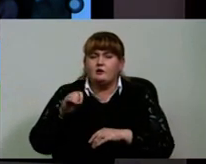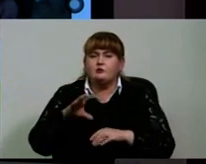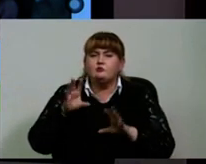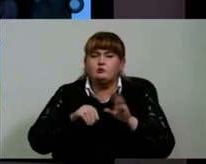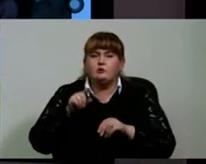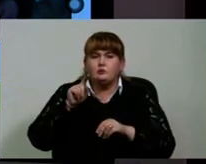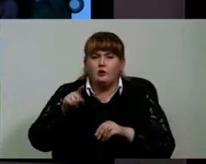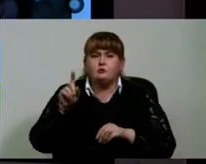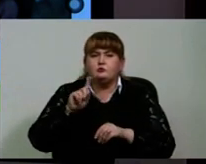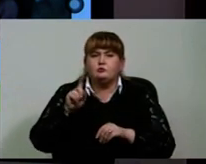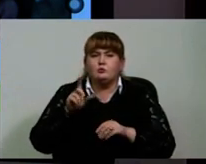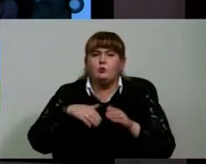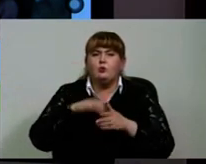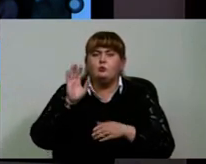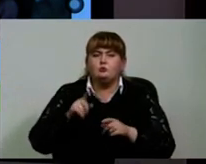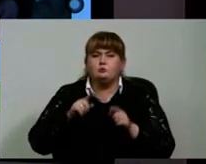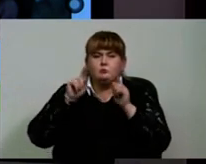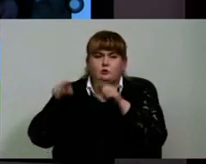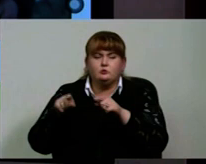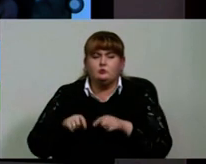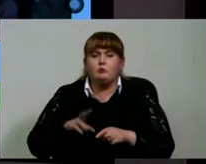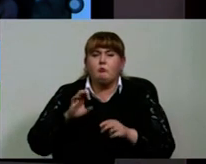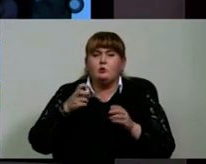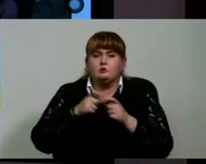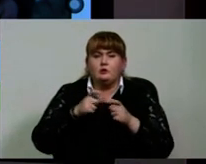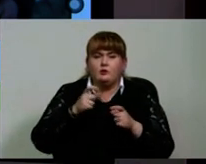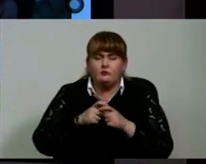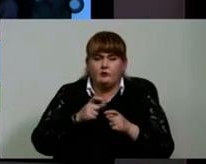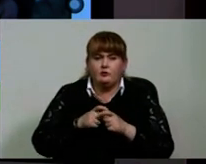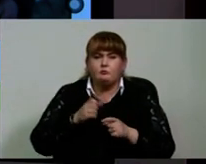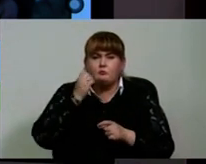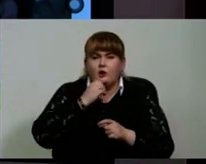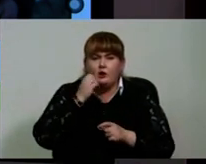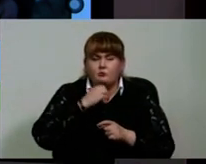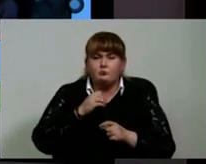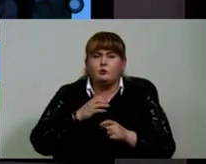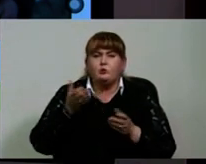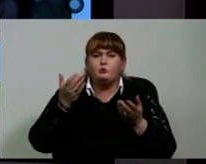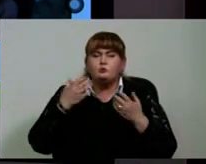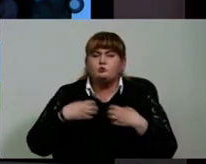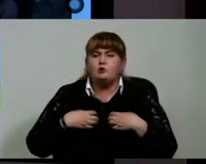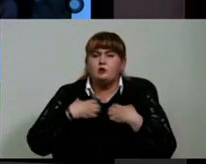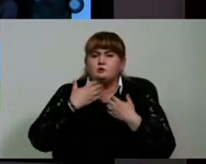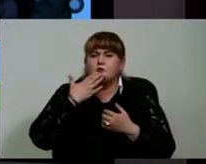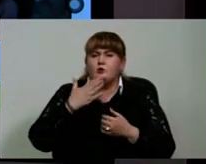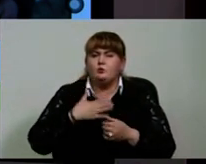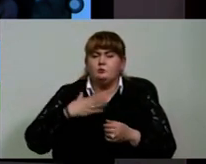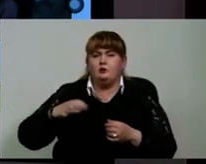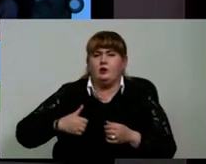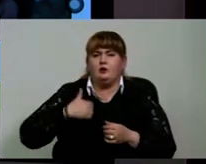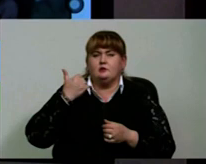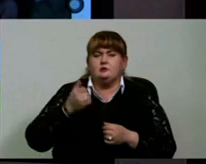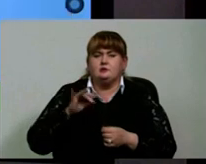что так письмо лучше дойдет. По словам Шурки, бабка сына ужасно любит и гордится